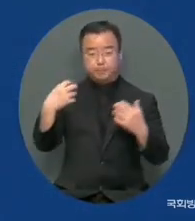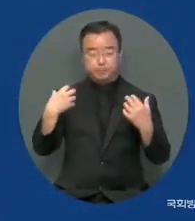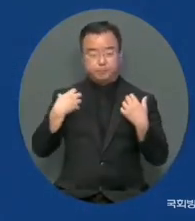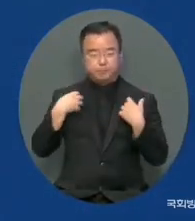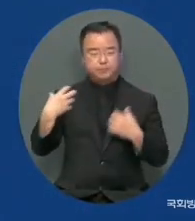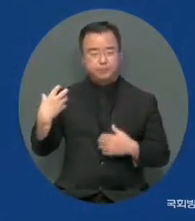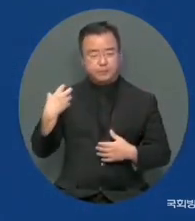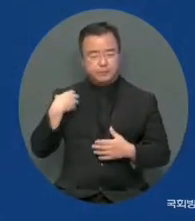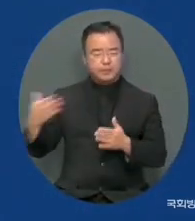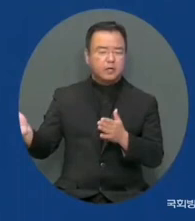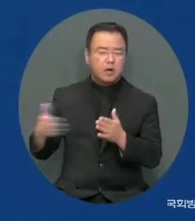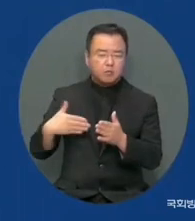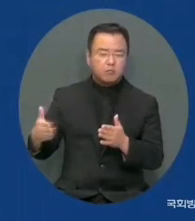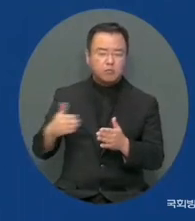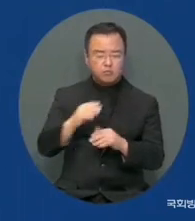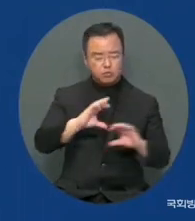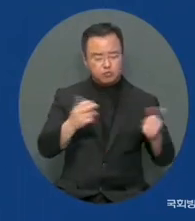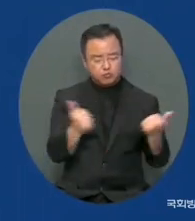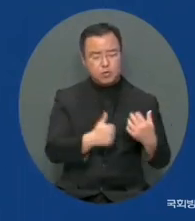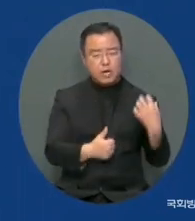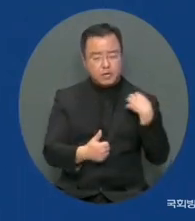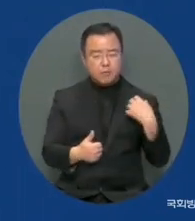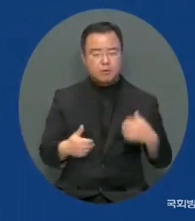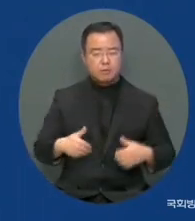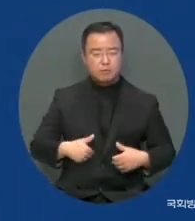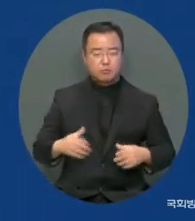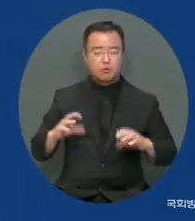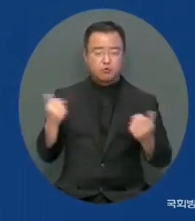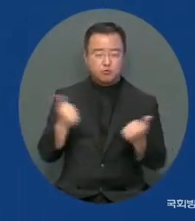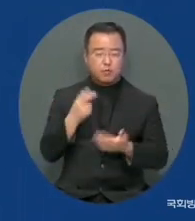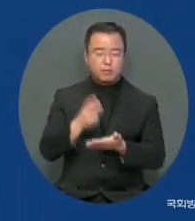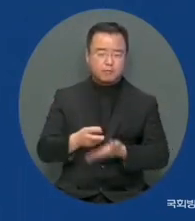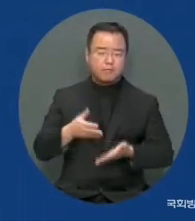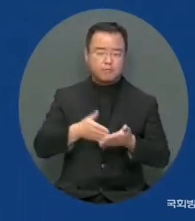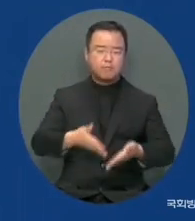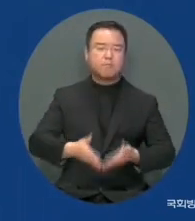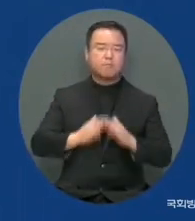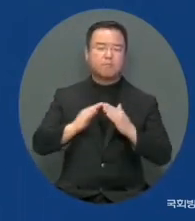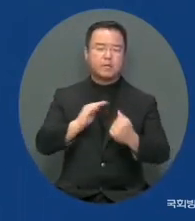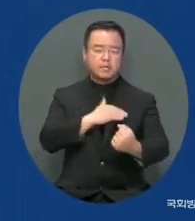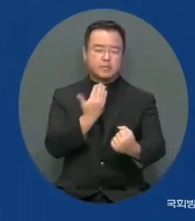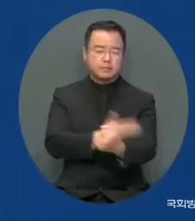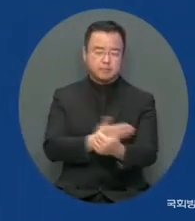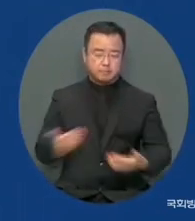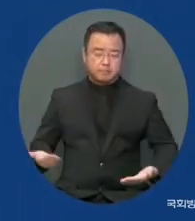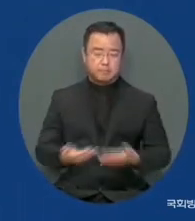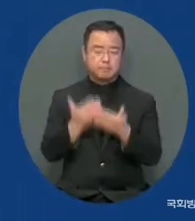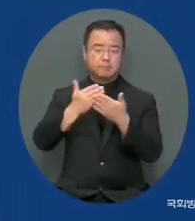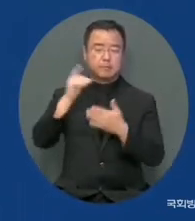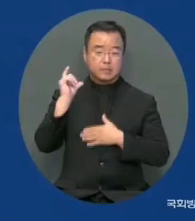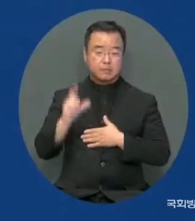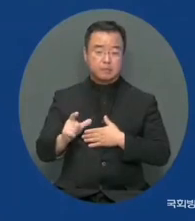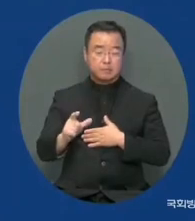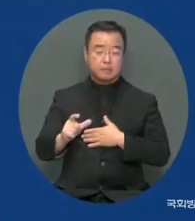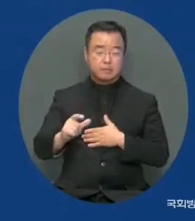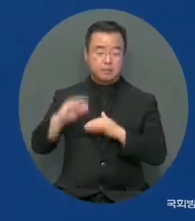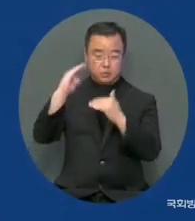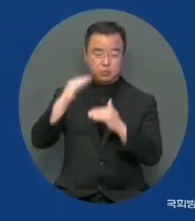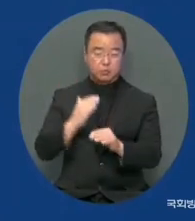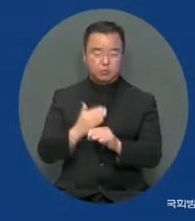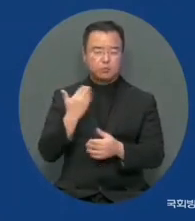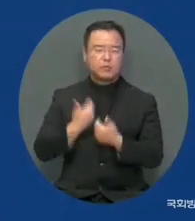국회가 메워야 합니다. 국회의 입법 능력을 획기적으로 강화해서 입법 과정에서 발생하는 과도한